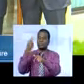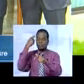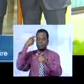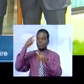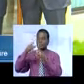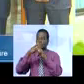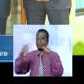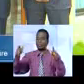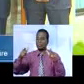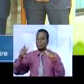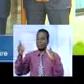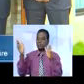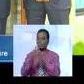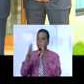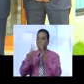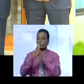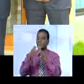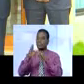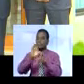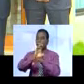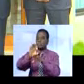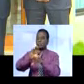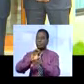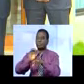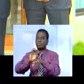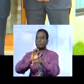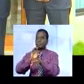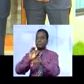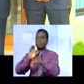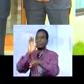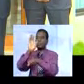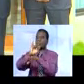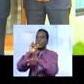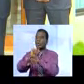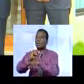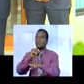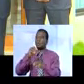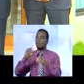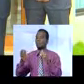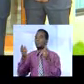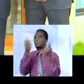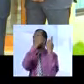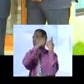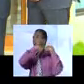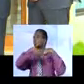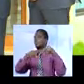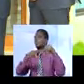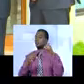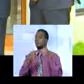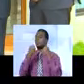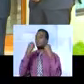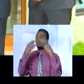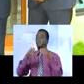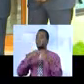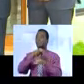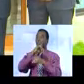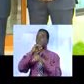Côte d'Ivoire-Cameroun depuis plusieurs dizaines d'années. Nous n'avions pas